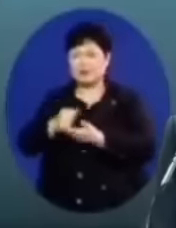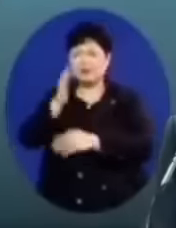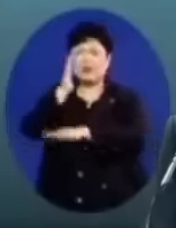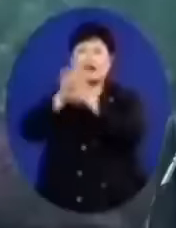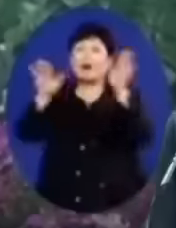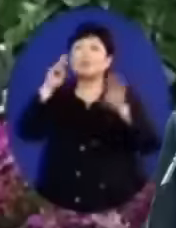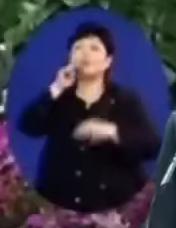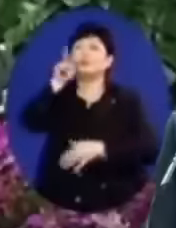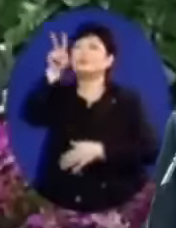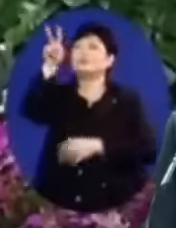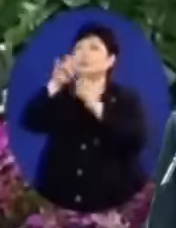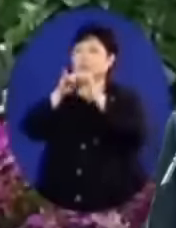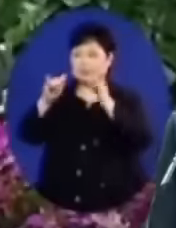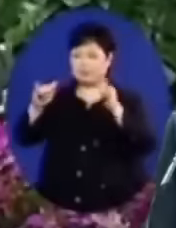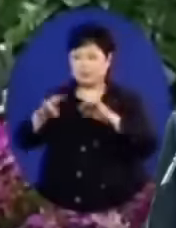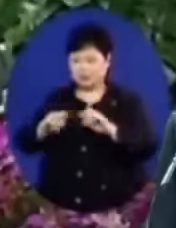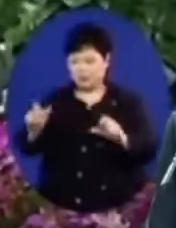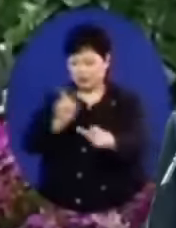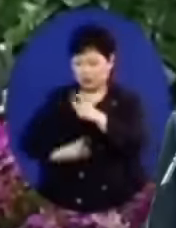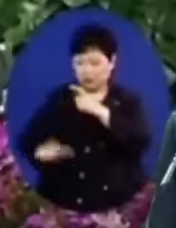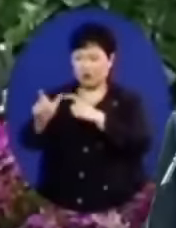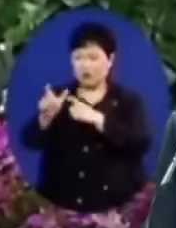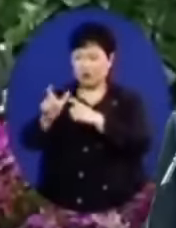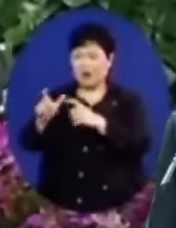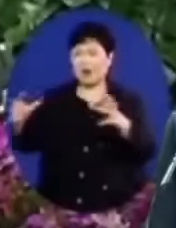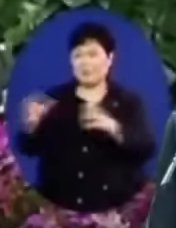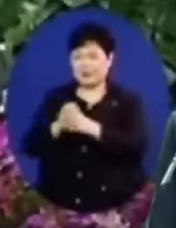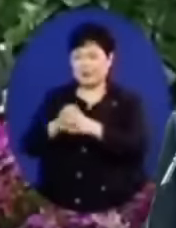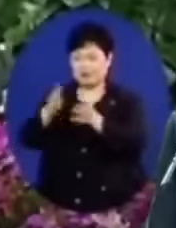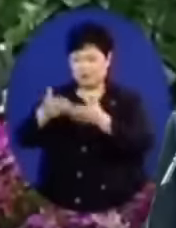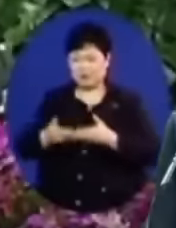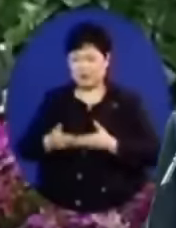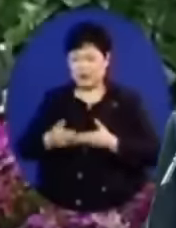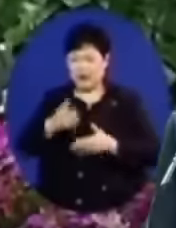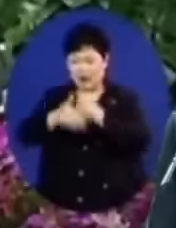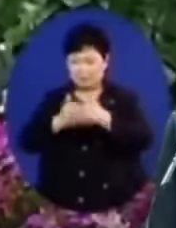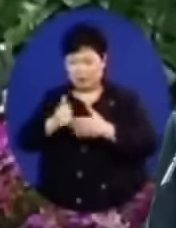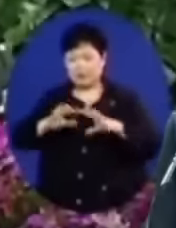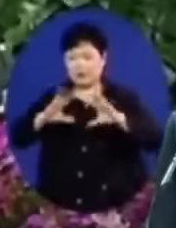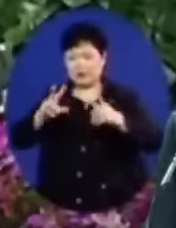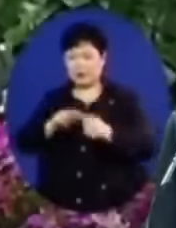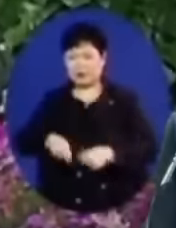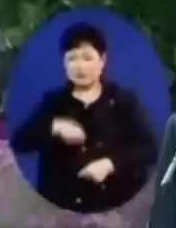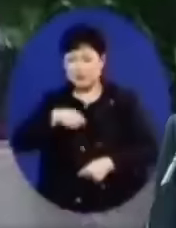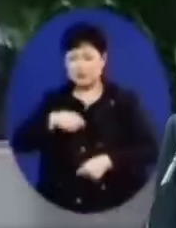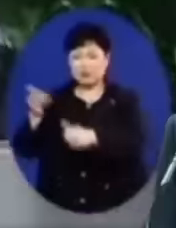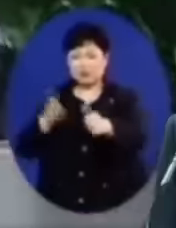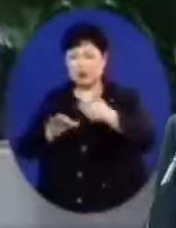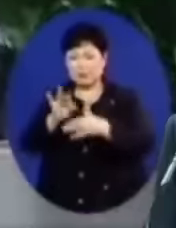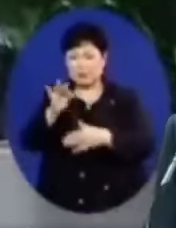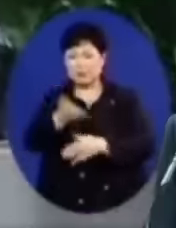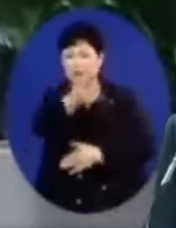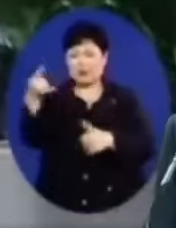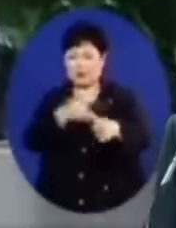사는 사람은 땅은 붙어서 온다는 것입니다. 그 나라와 그 일을 먼저 구하라. 그러면 이 모든 것을 내게